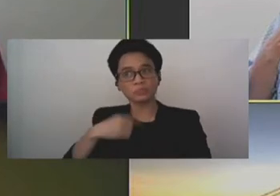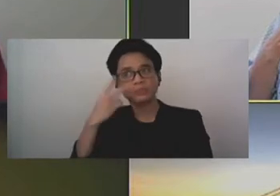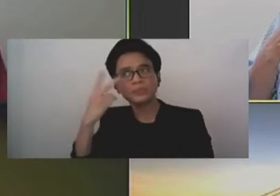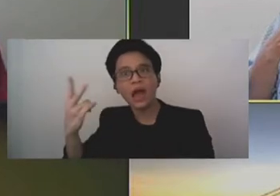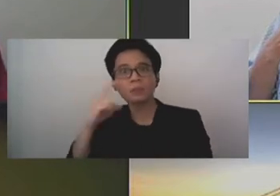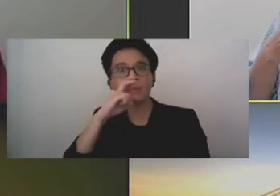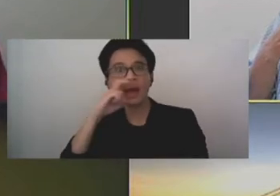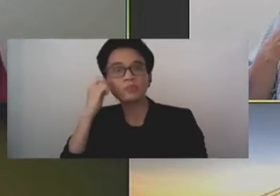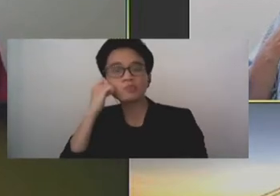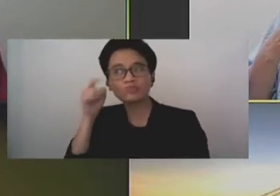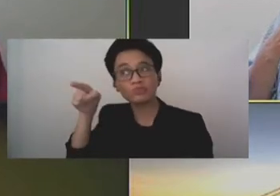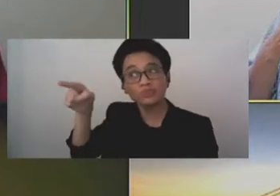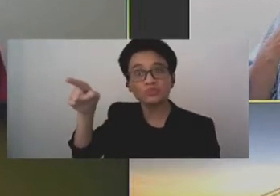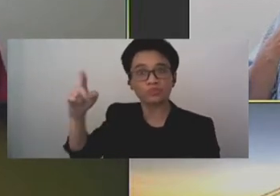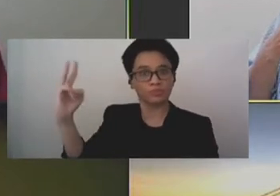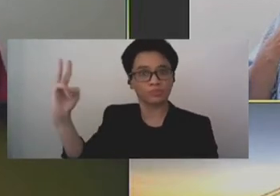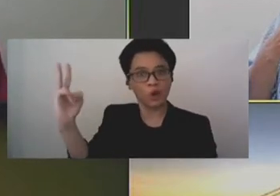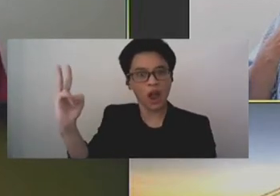tua yang